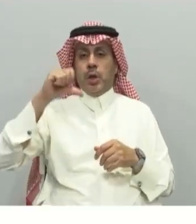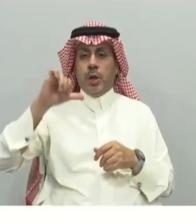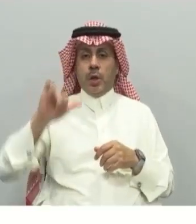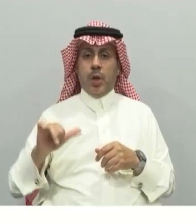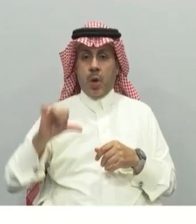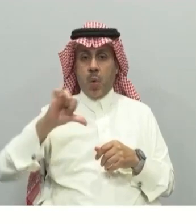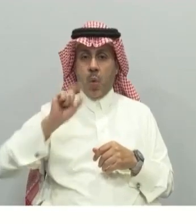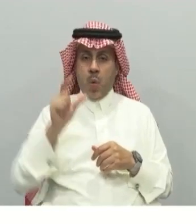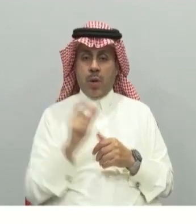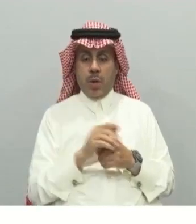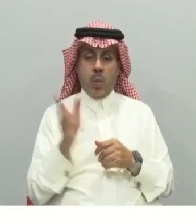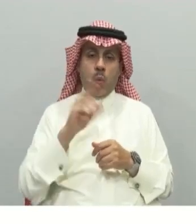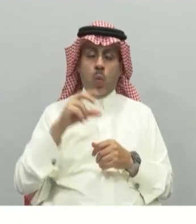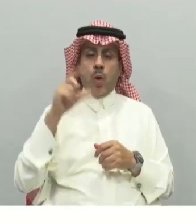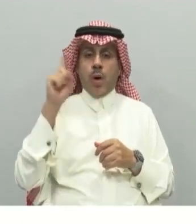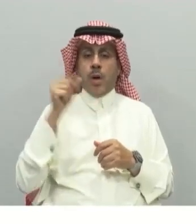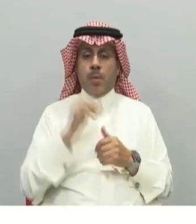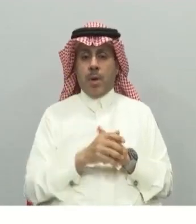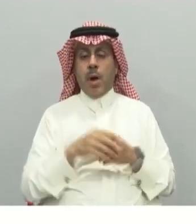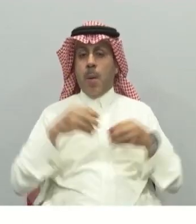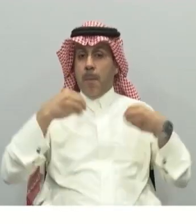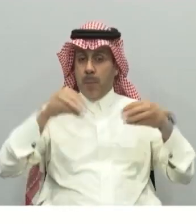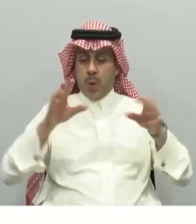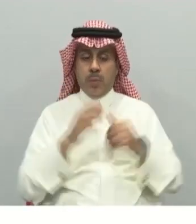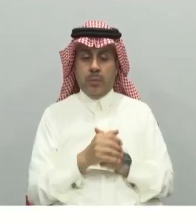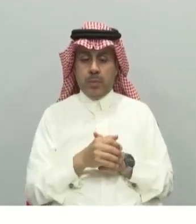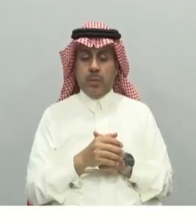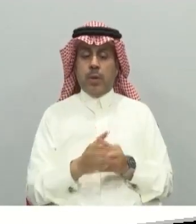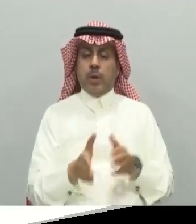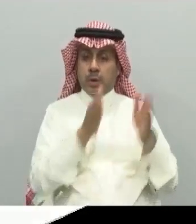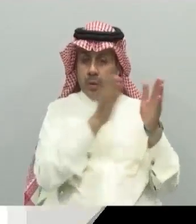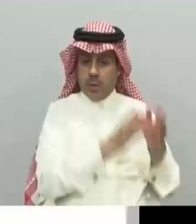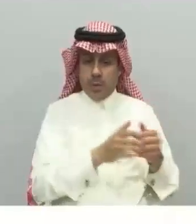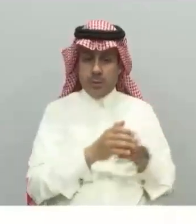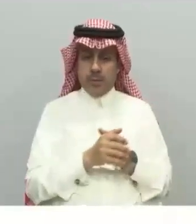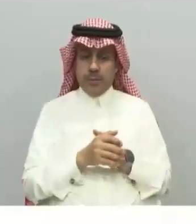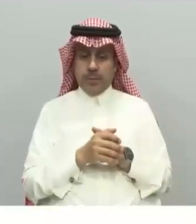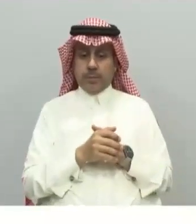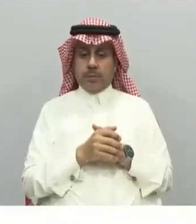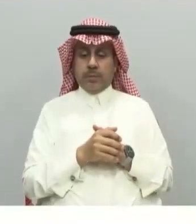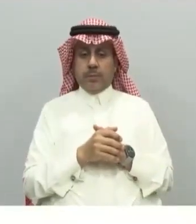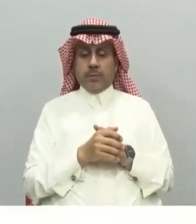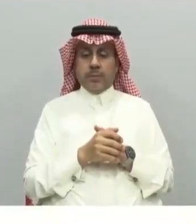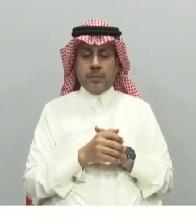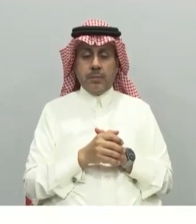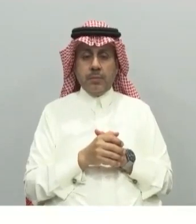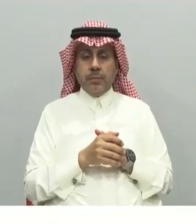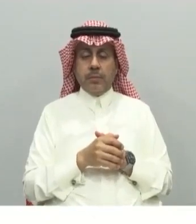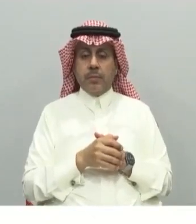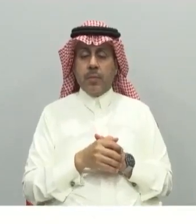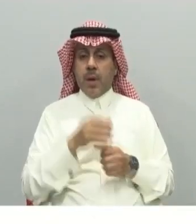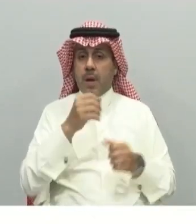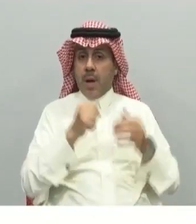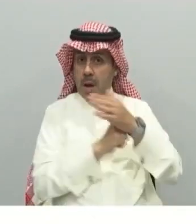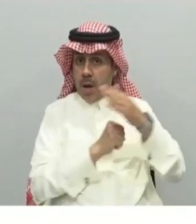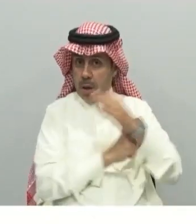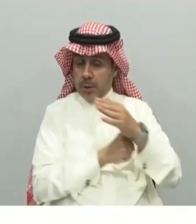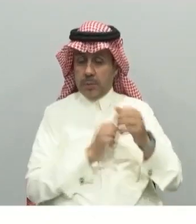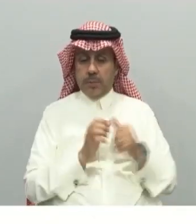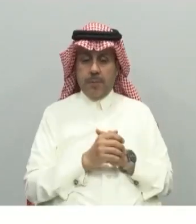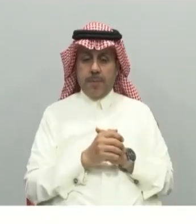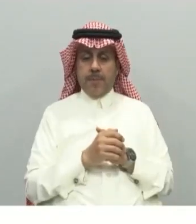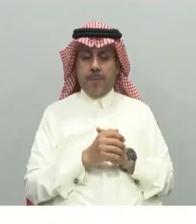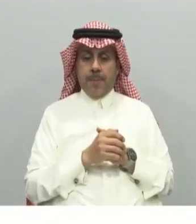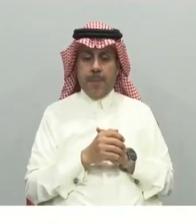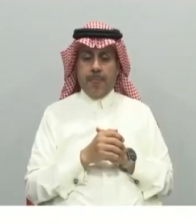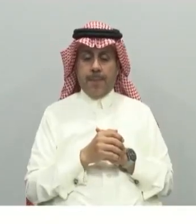ابرز الاهداف المرسومه لدرس انتقلوا معي ايها الطلاب مع هذه القاعده التي باذن الله